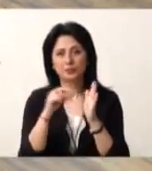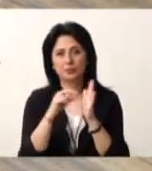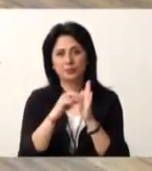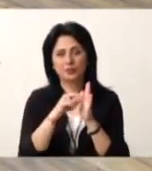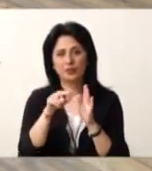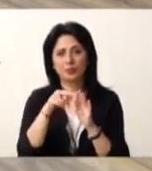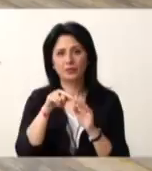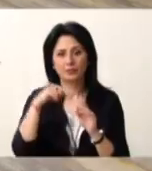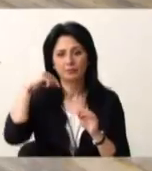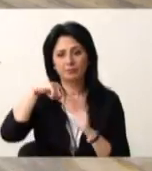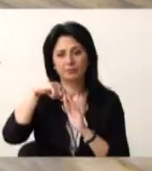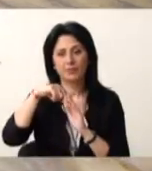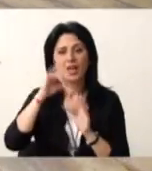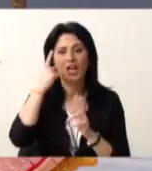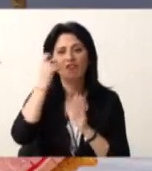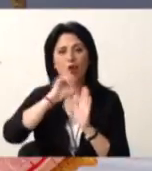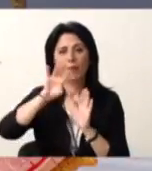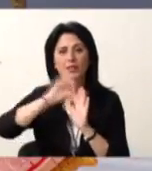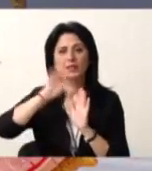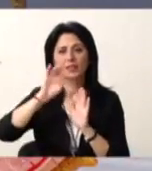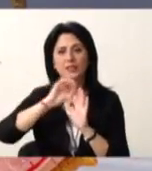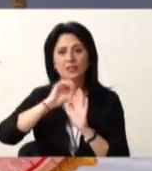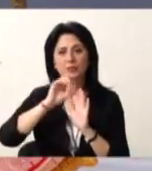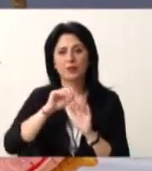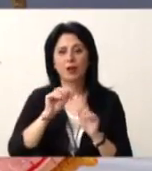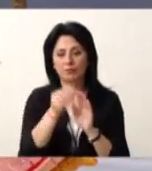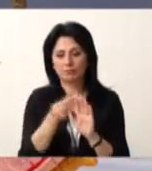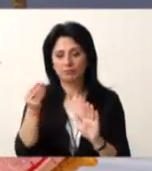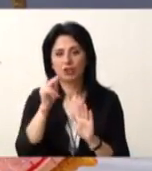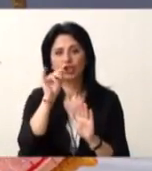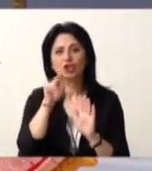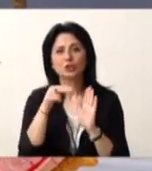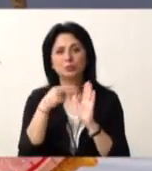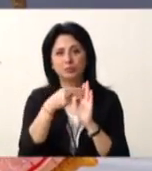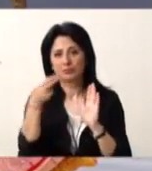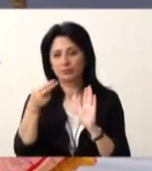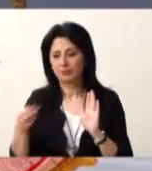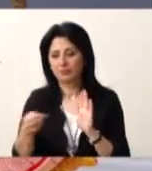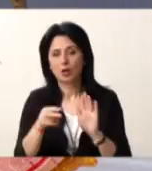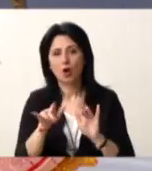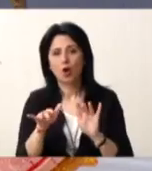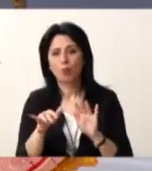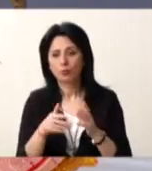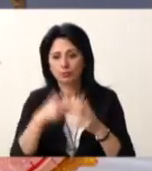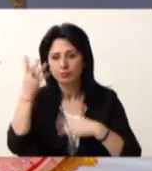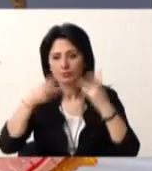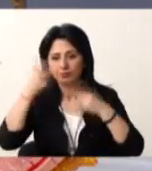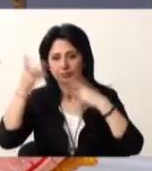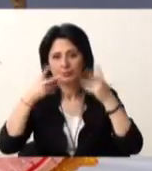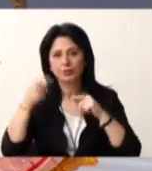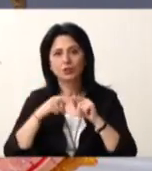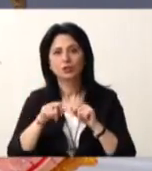ძალის განმავლობაში ამ ინფორმაციის დაგროვება. შემდეგ სპეციალური კომპიუტერული პროგრამა, რომელშიც ამ ჩიპის არსებული ინფორმაცია ხდება იმის